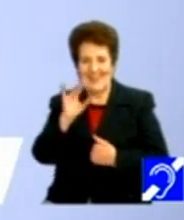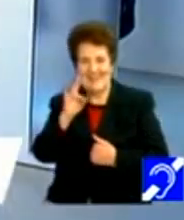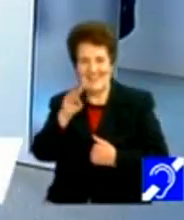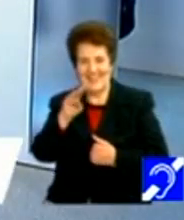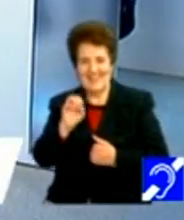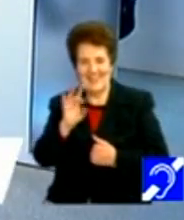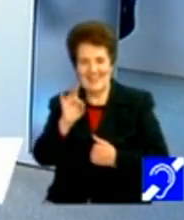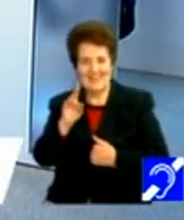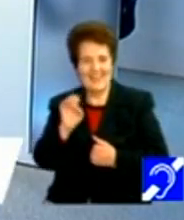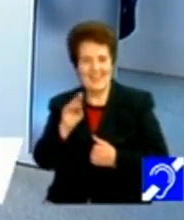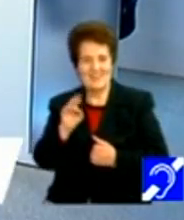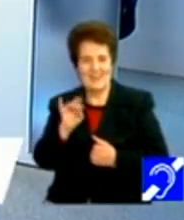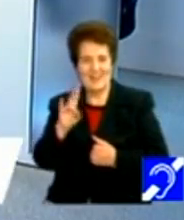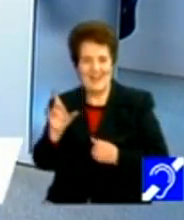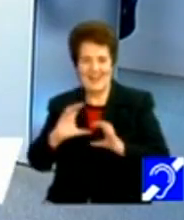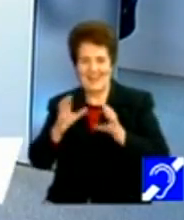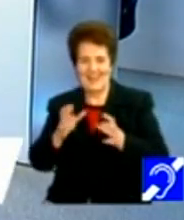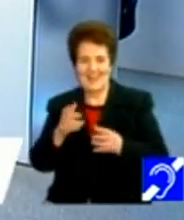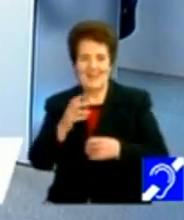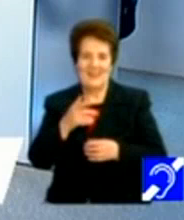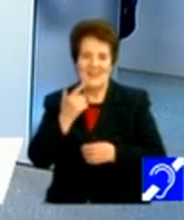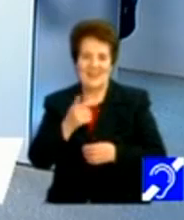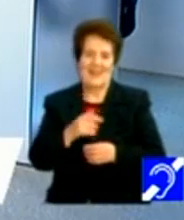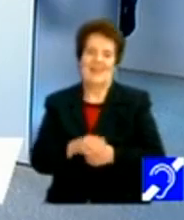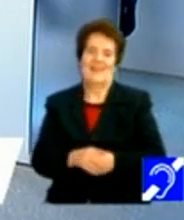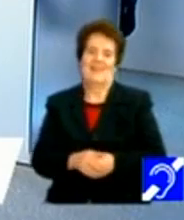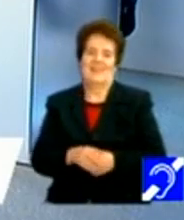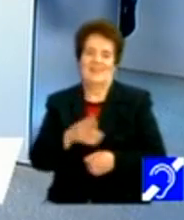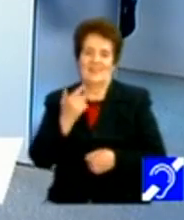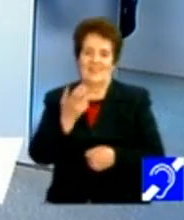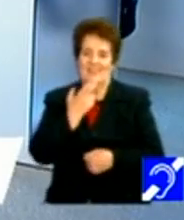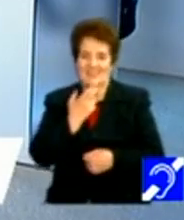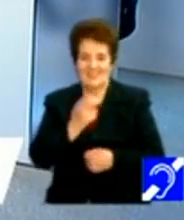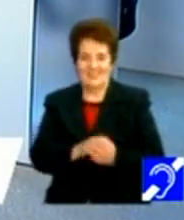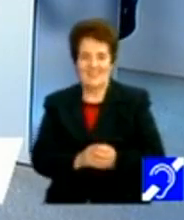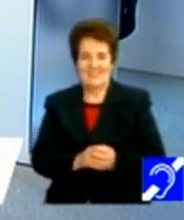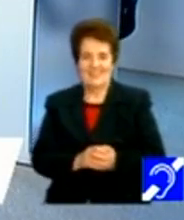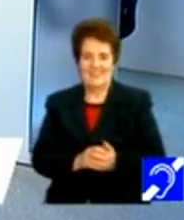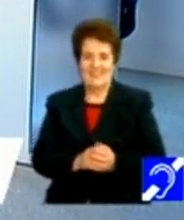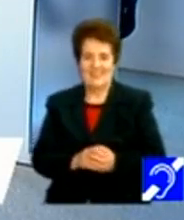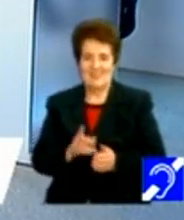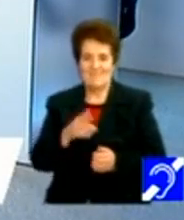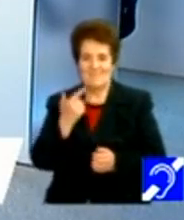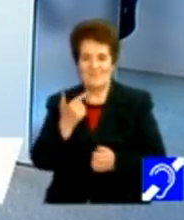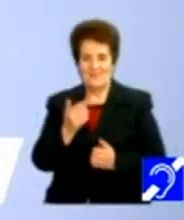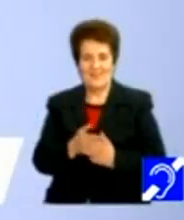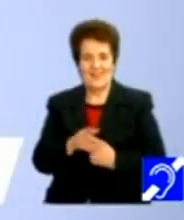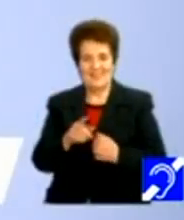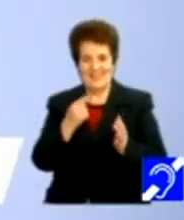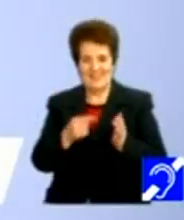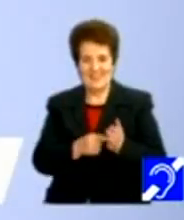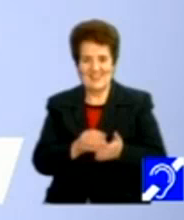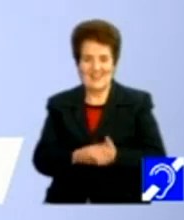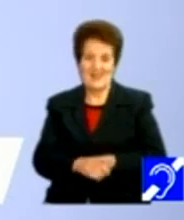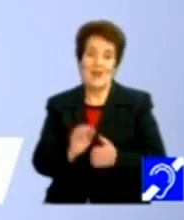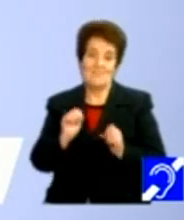Regele Mihai este o personalitate românească de talie internațională, incontestabil. Bun, Mihai, eu zis internațional, de asta și le întreb. Păi, dar pot